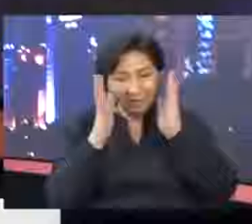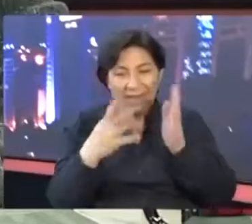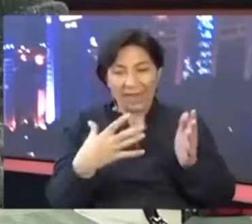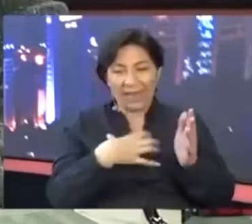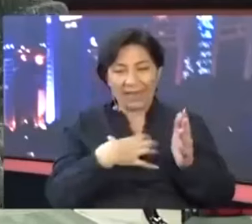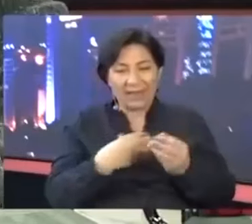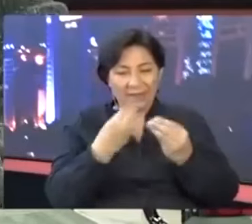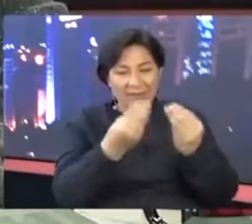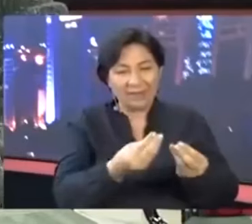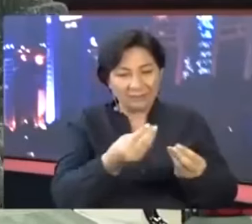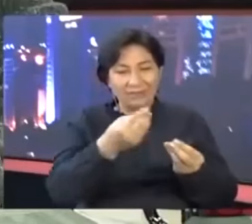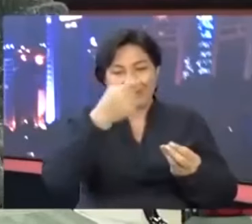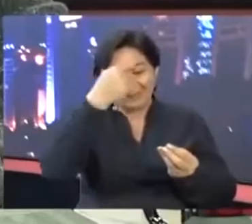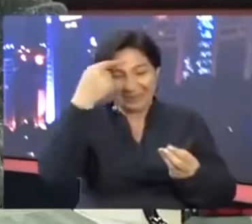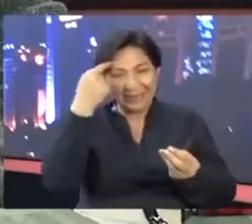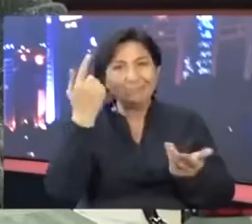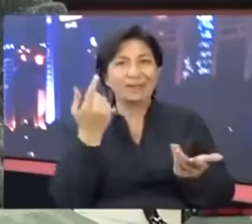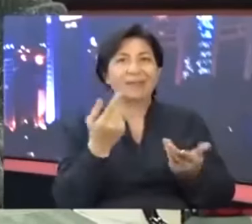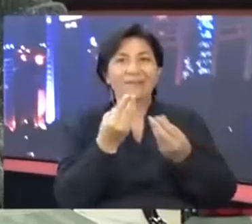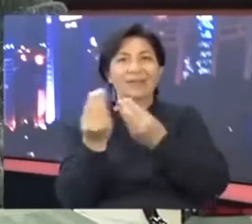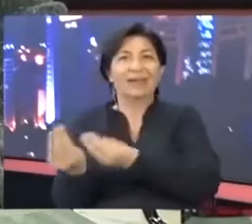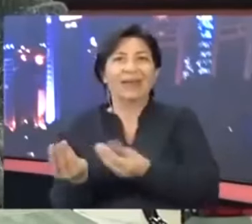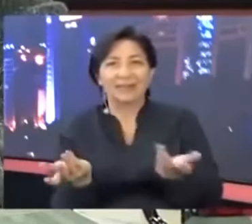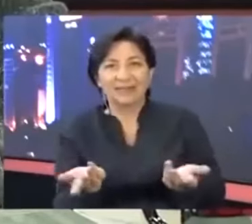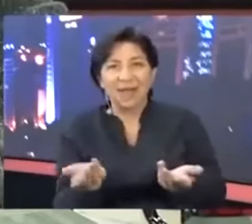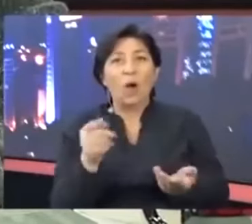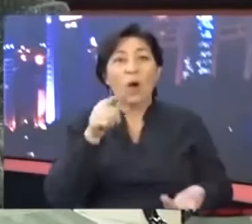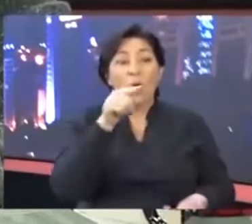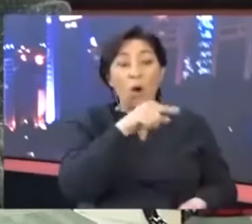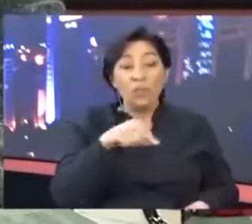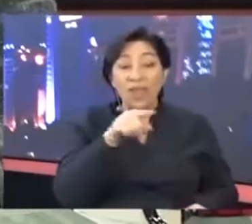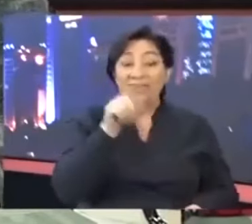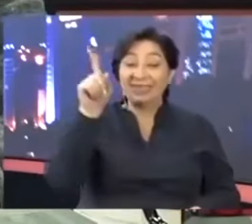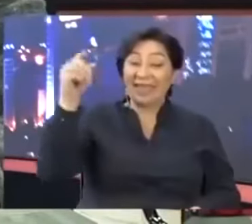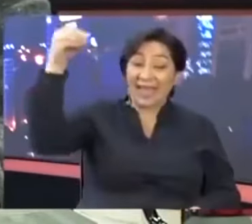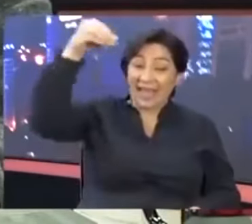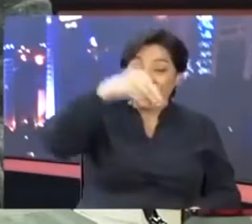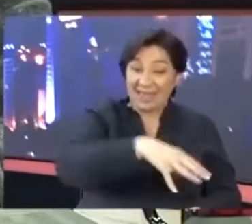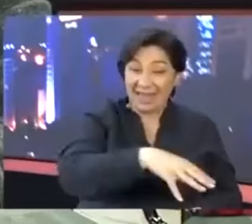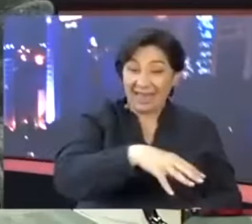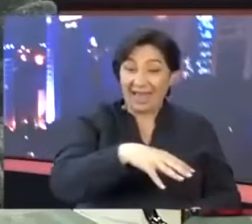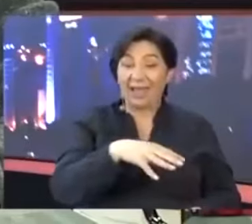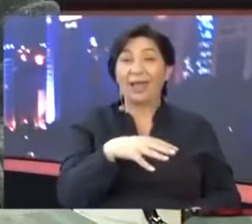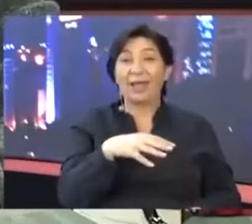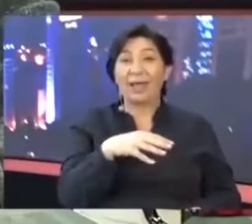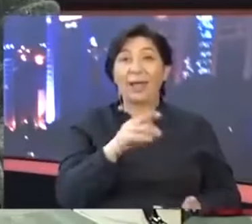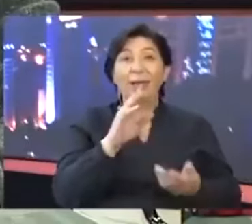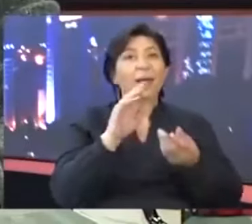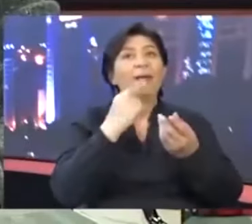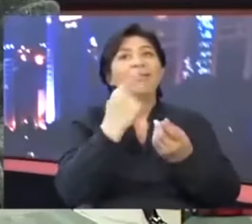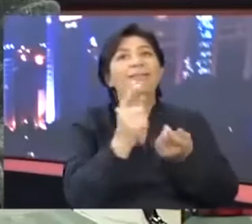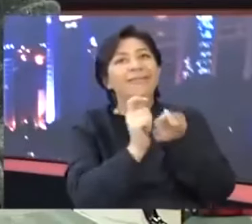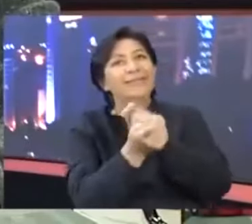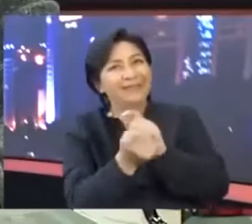verdiğimiz rızıktan verirler Hı hı ve onlar sana indirilene böyle bir hitap var bu sefer